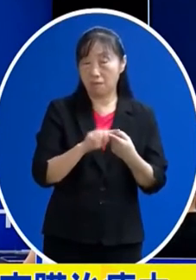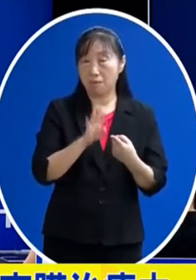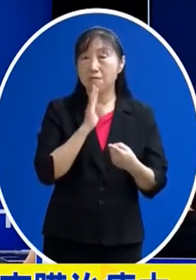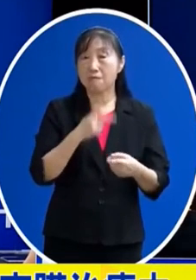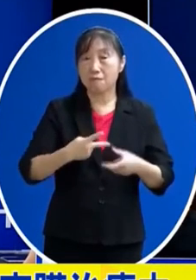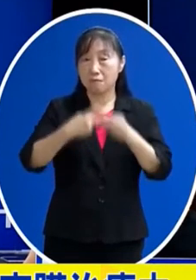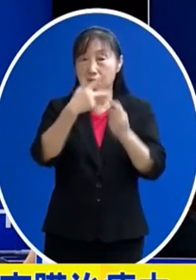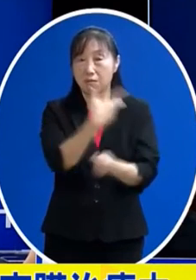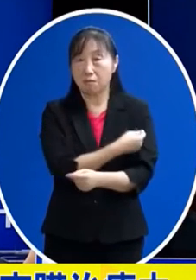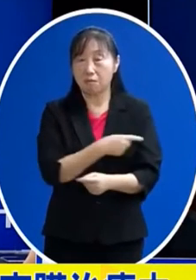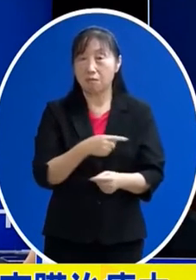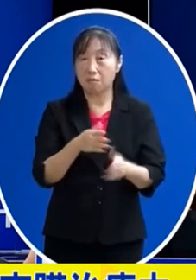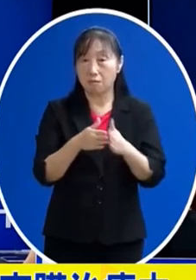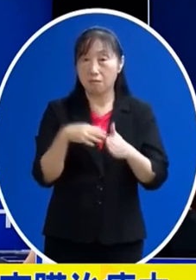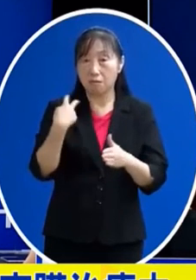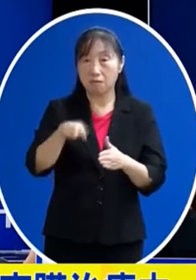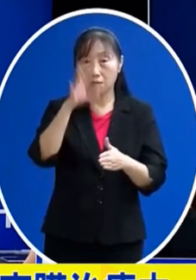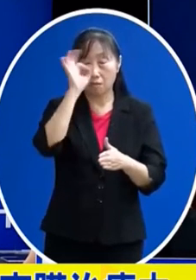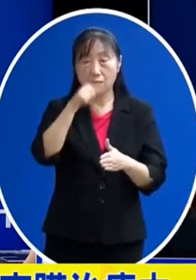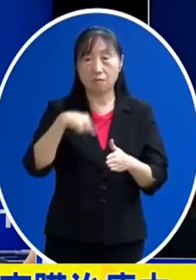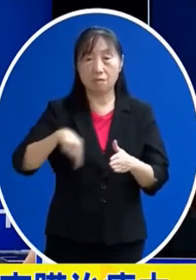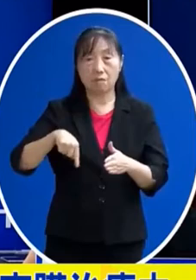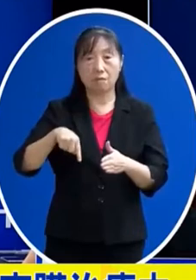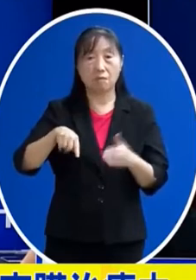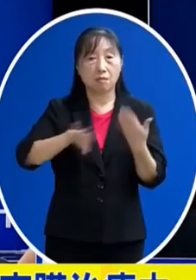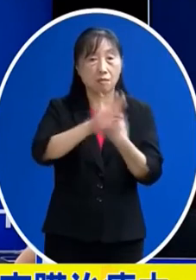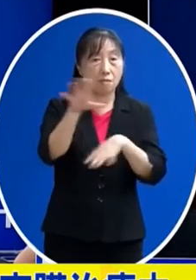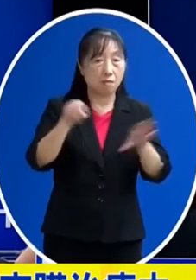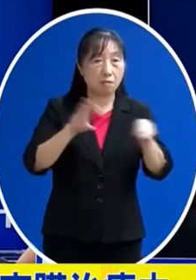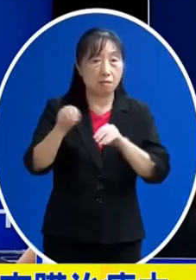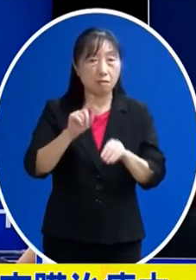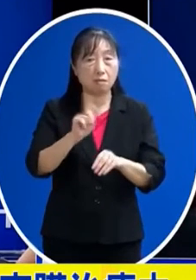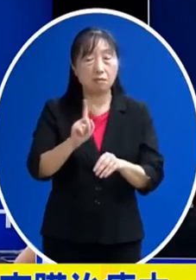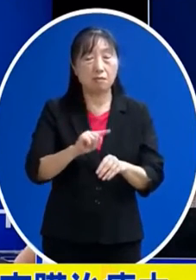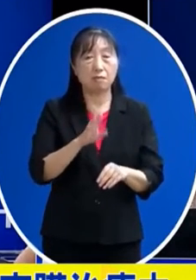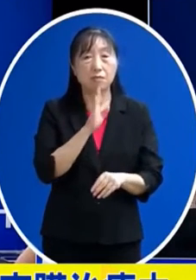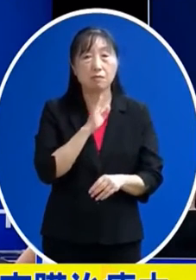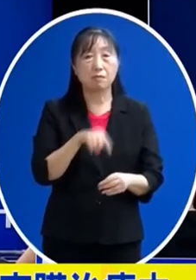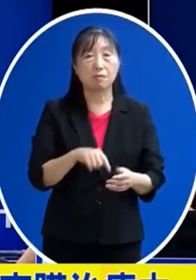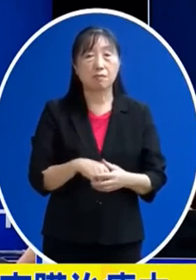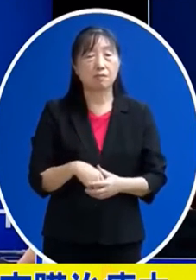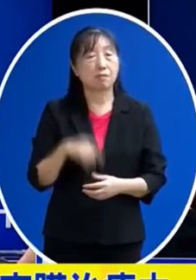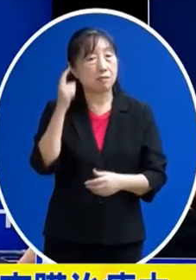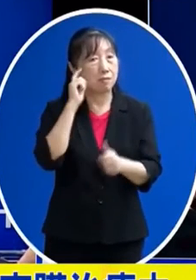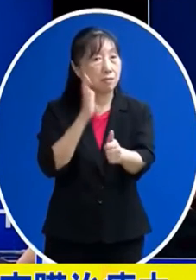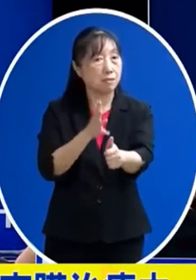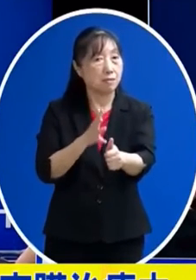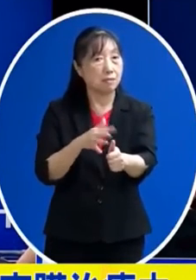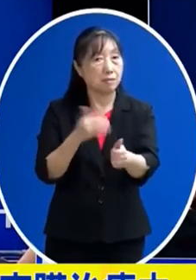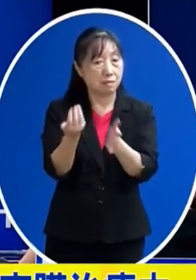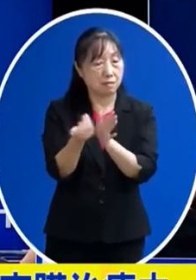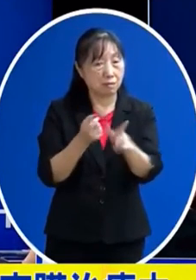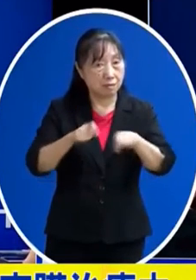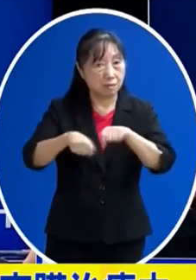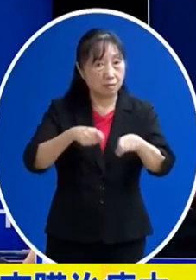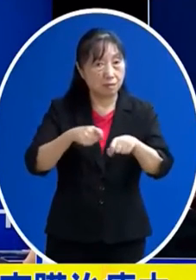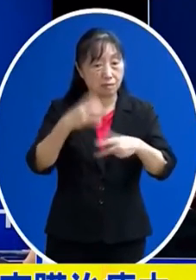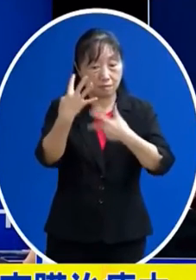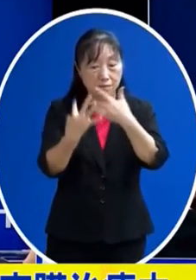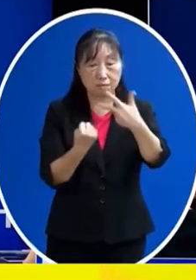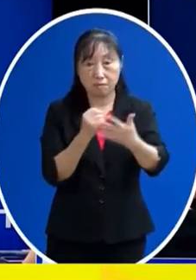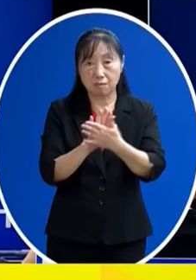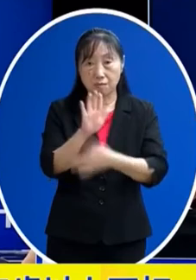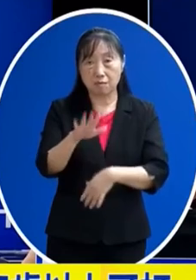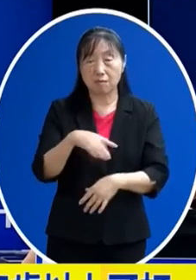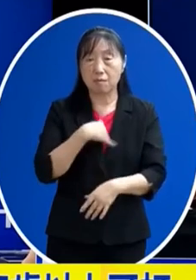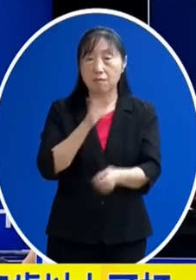要不要打其实还可以观察其他国家的数据，像在香港是只有打1剂，那想问一下说我们预计几周之后会帮